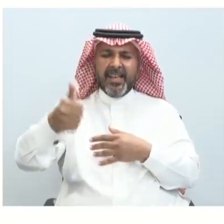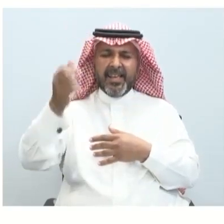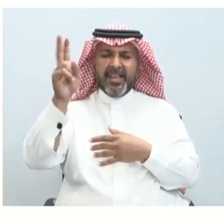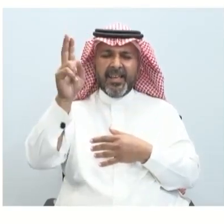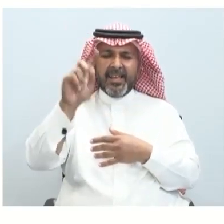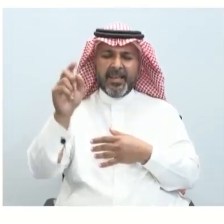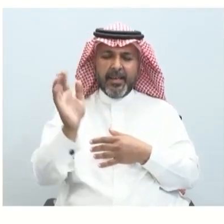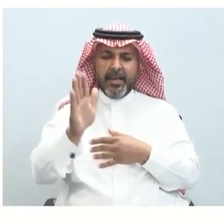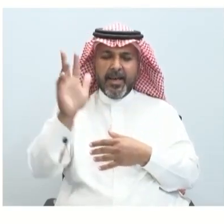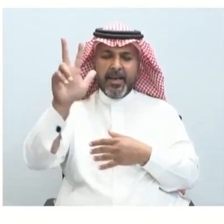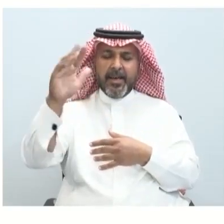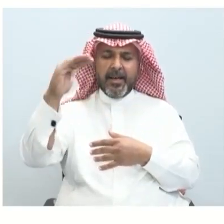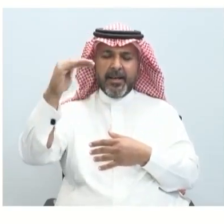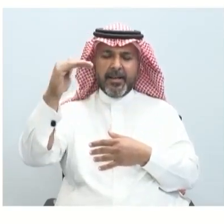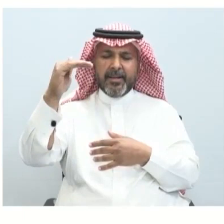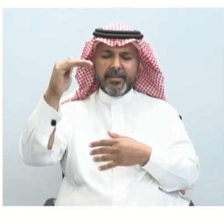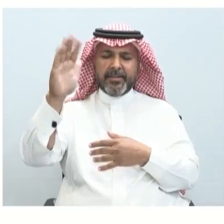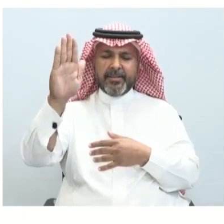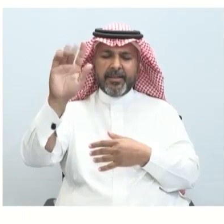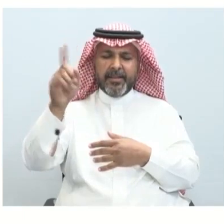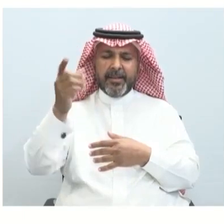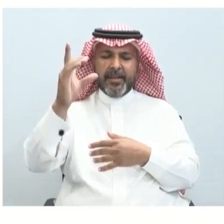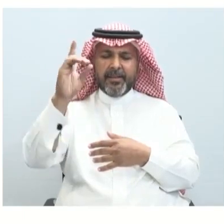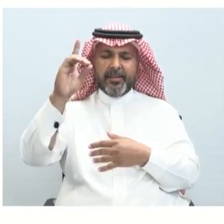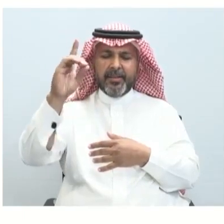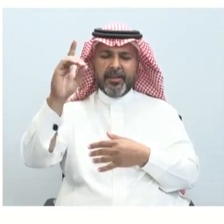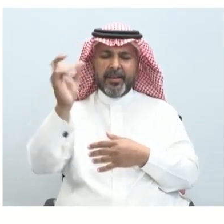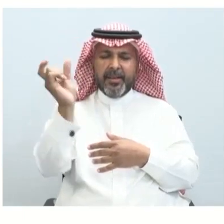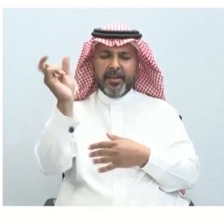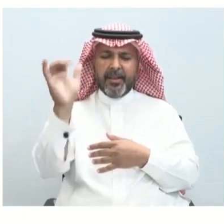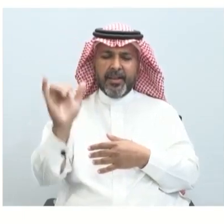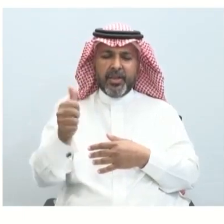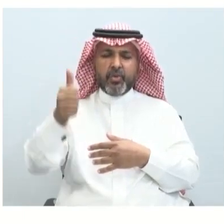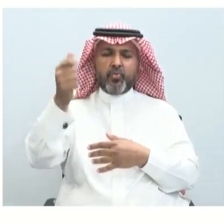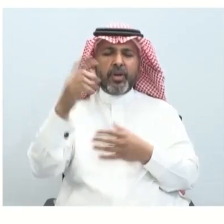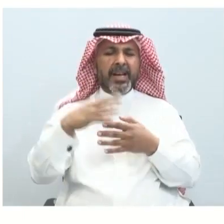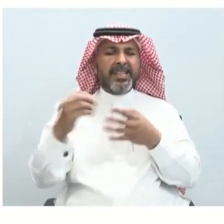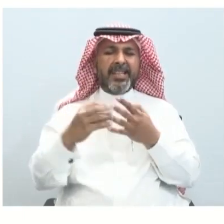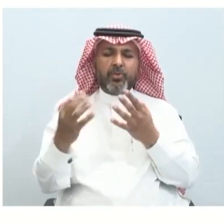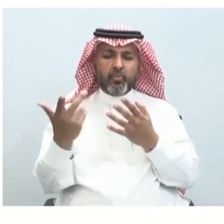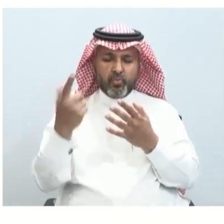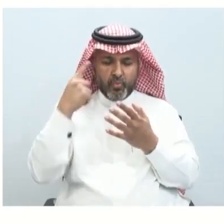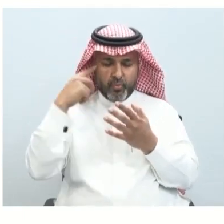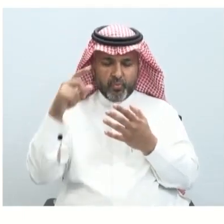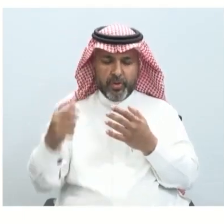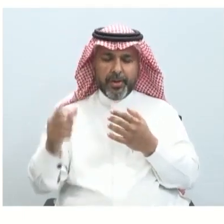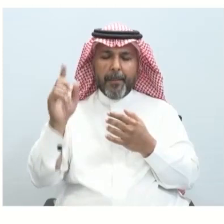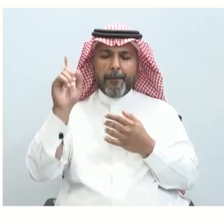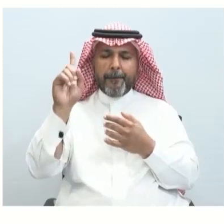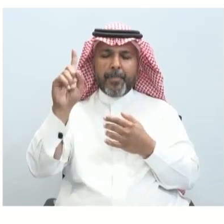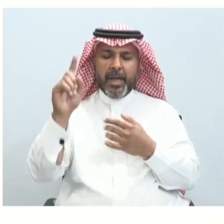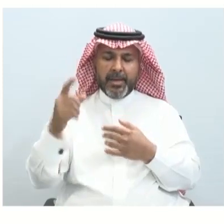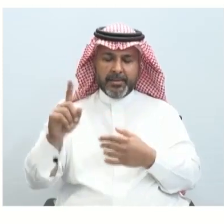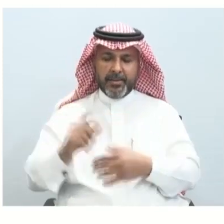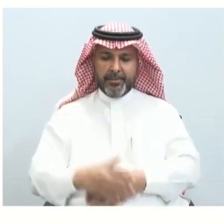في الماده الوراثيه في سؤال 34 العمليه التي ينتج عنها تساقط اوراق